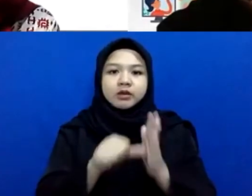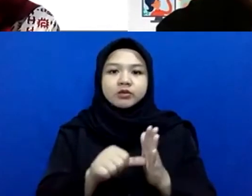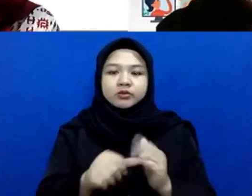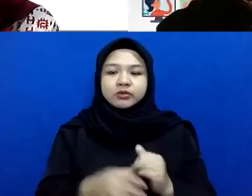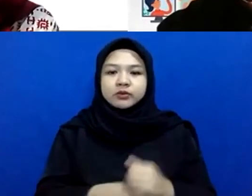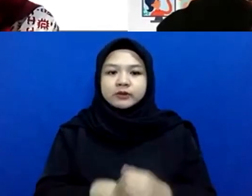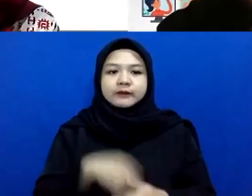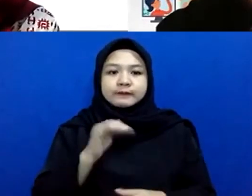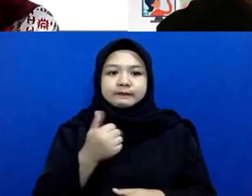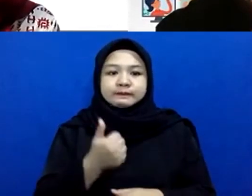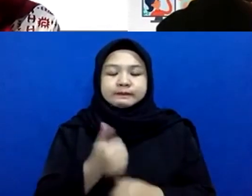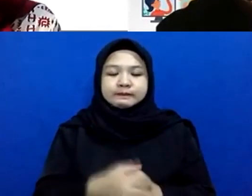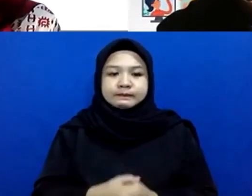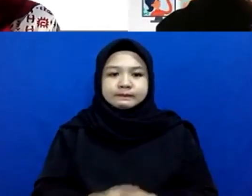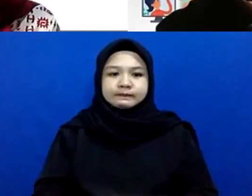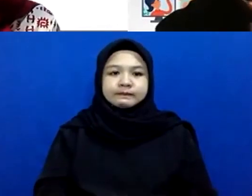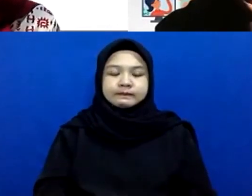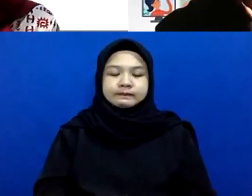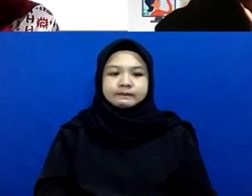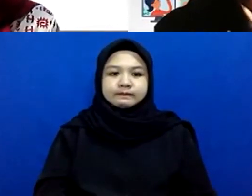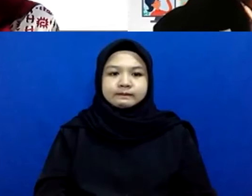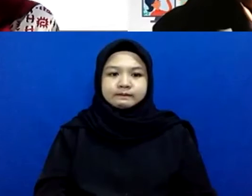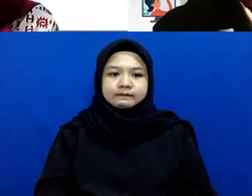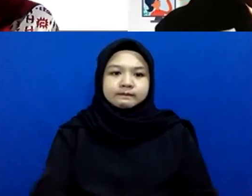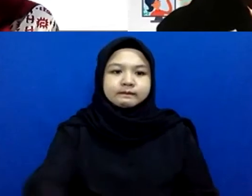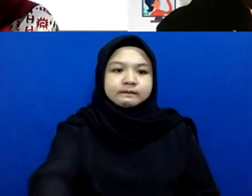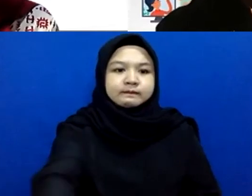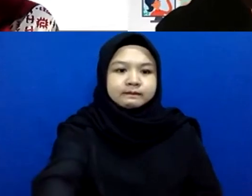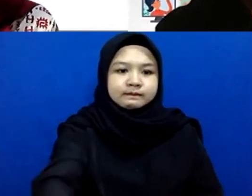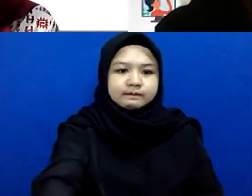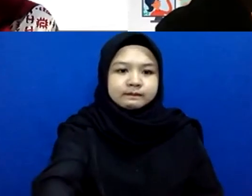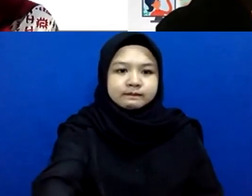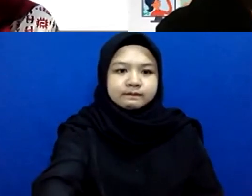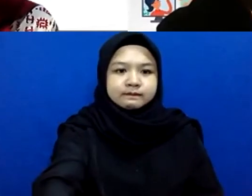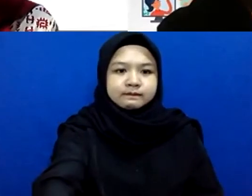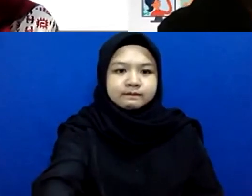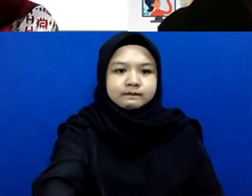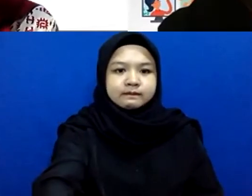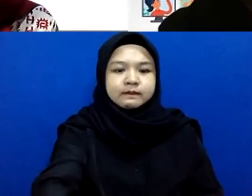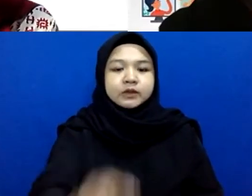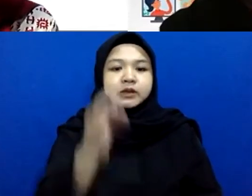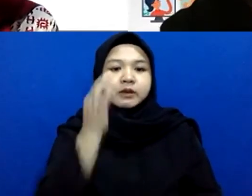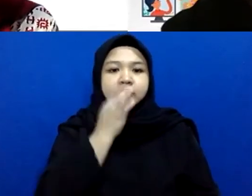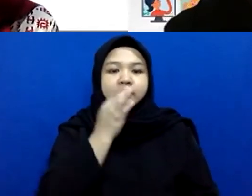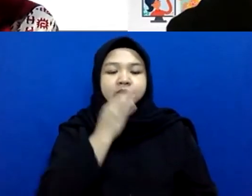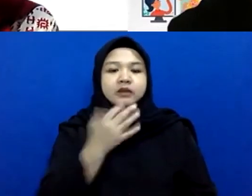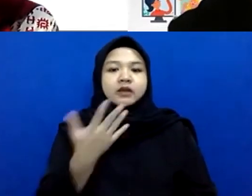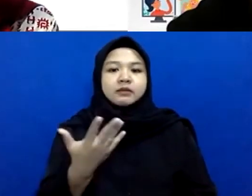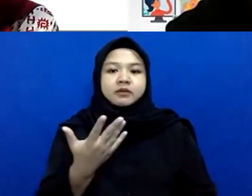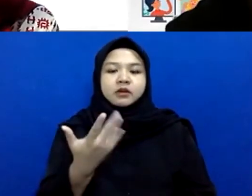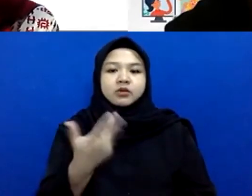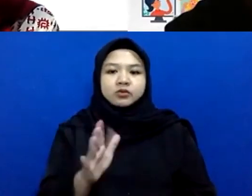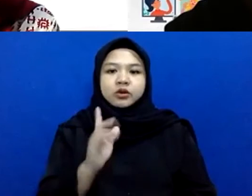mendukung proses supervisi. Iya. Nah, Mbak Sofi, apa kemudian manfaat yang Mbak Sofi rasakan gitu ya setelah habis